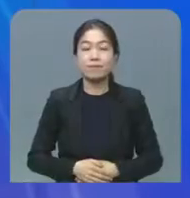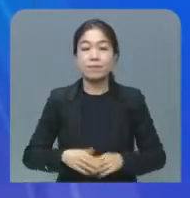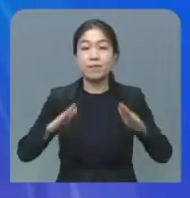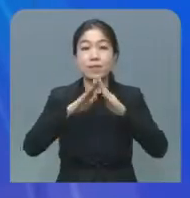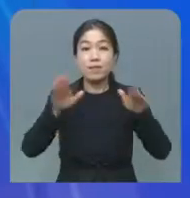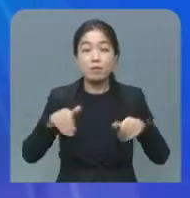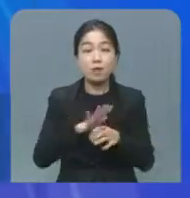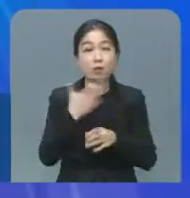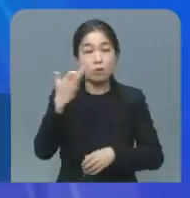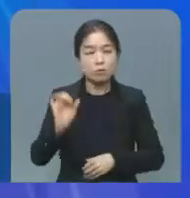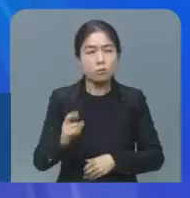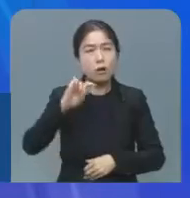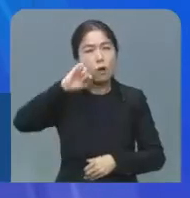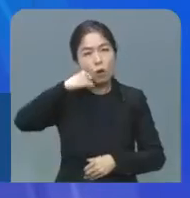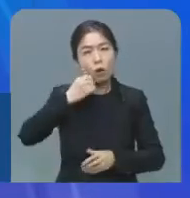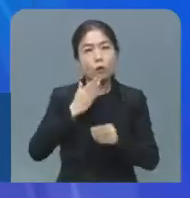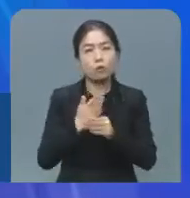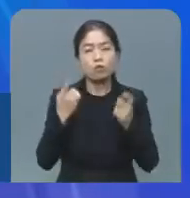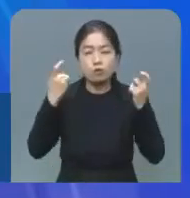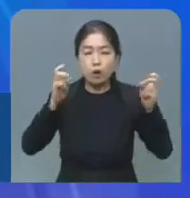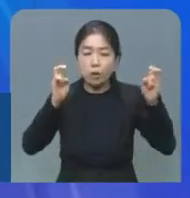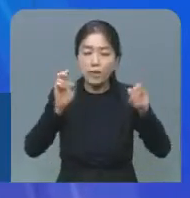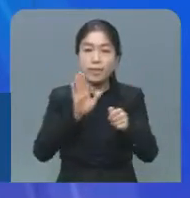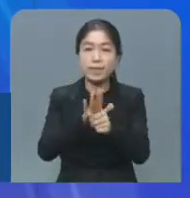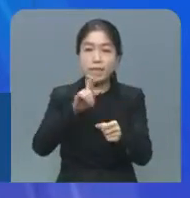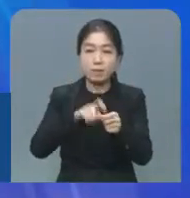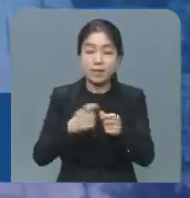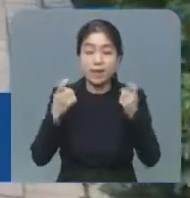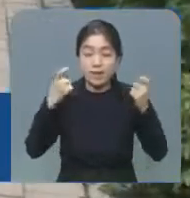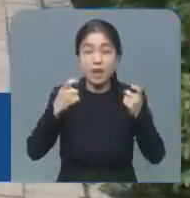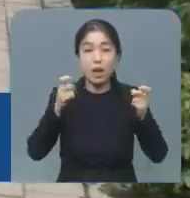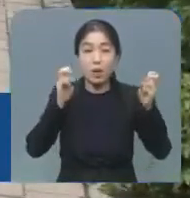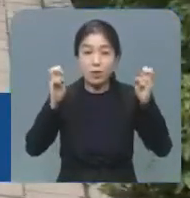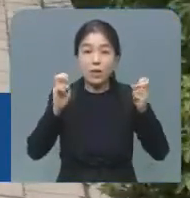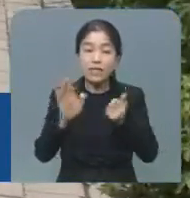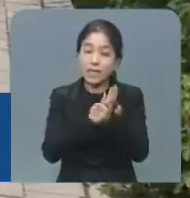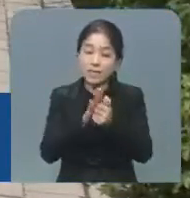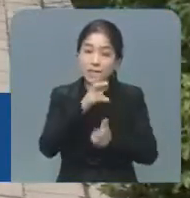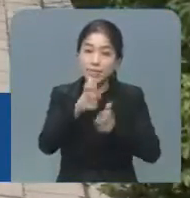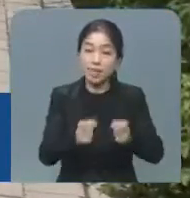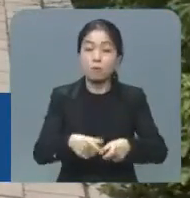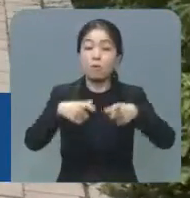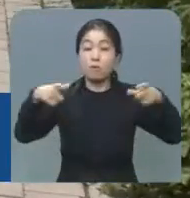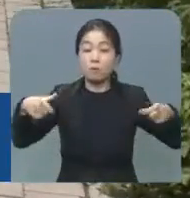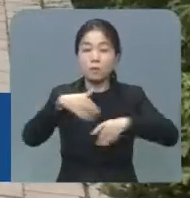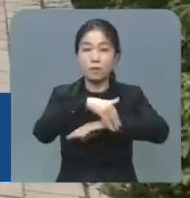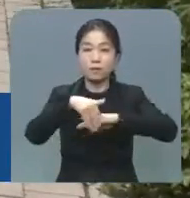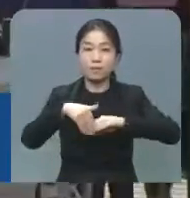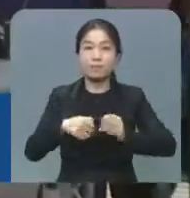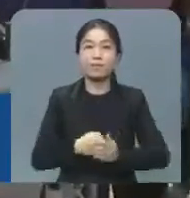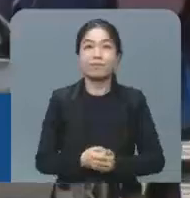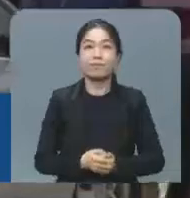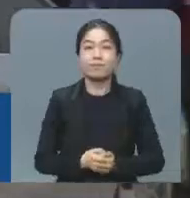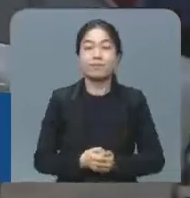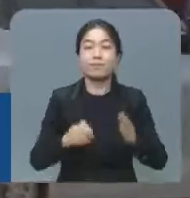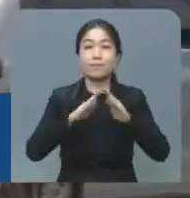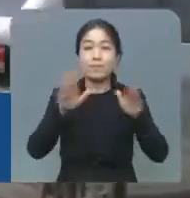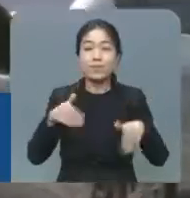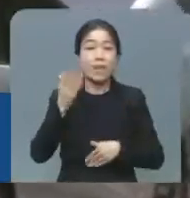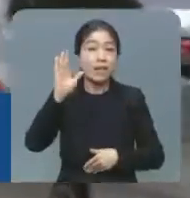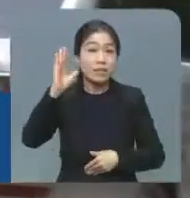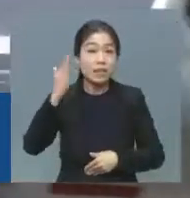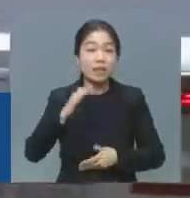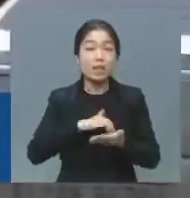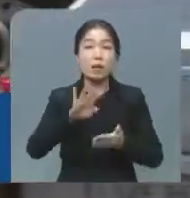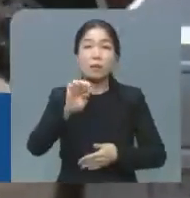전라남도가 코나 입으로 어려움을 겪는 여행 없기를 돕기 위해 여행업체 인센티브 사업을 대폭 확대했습니다 털 남들은 최근